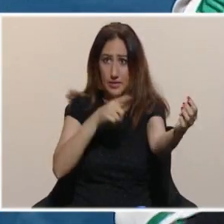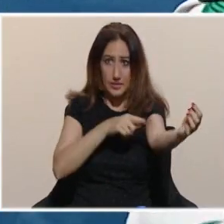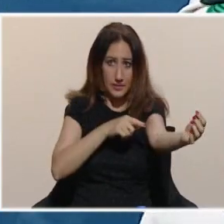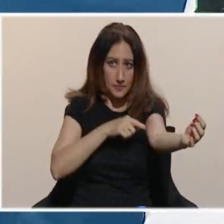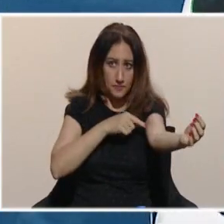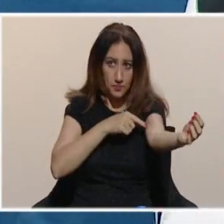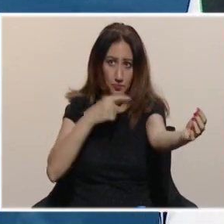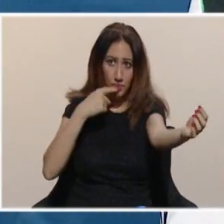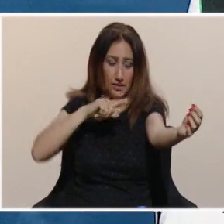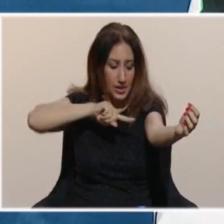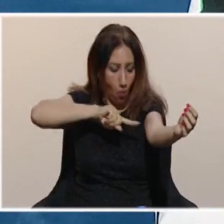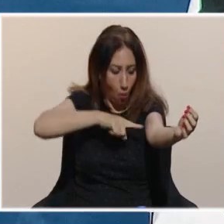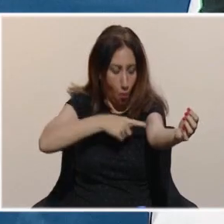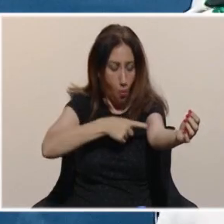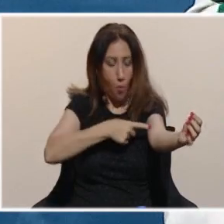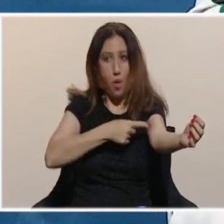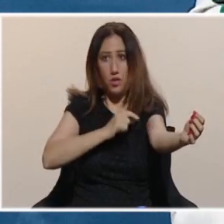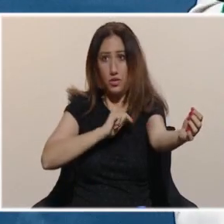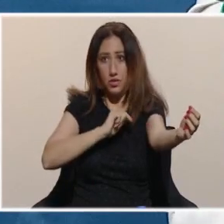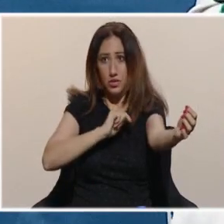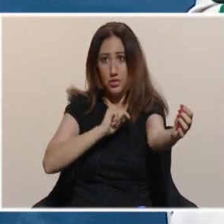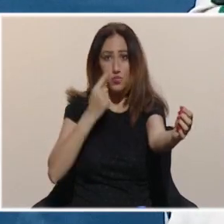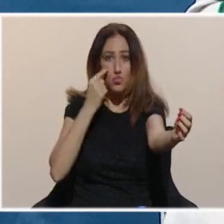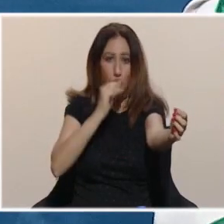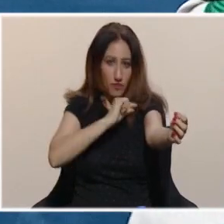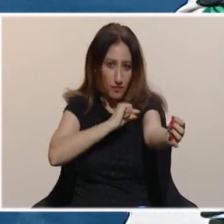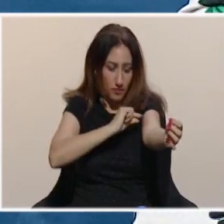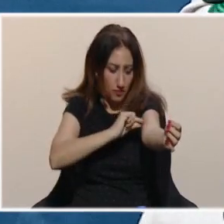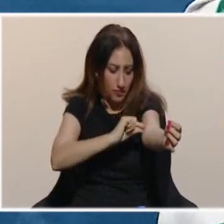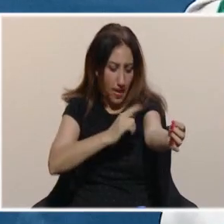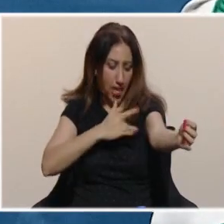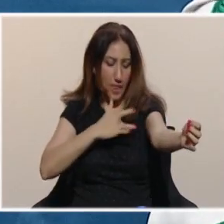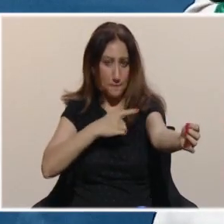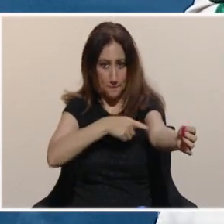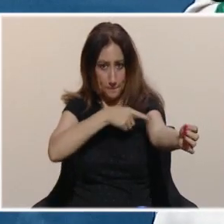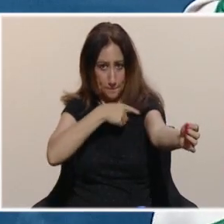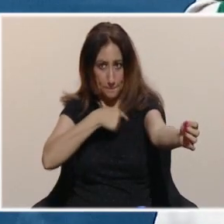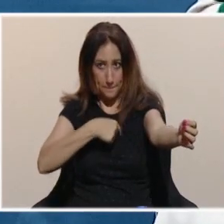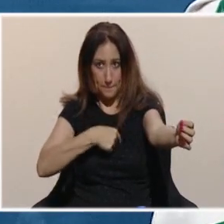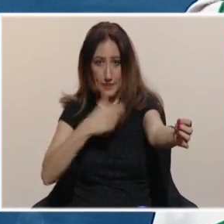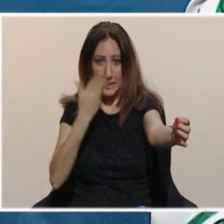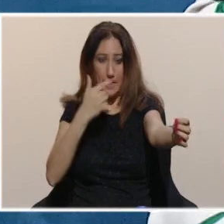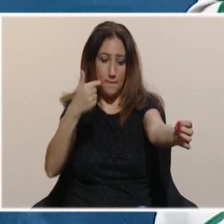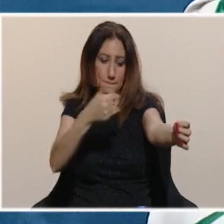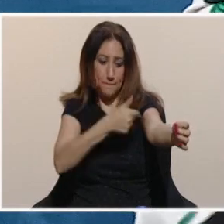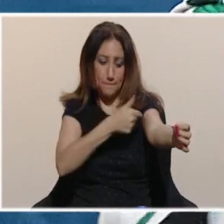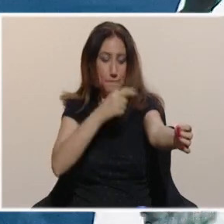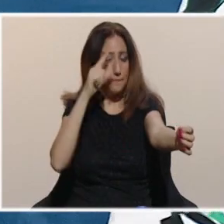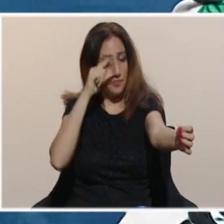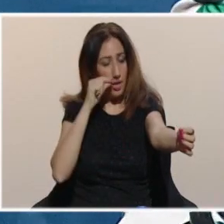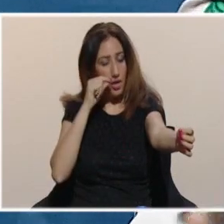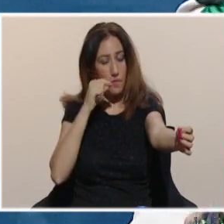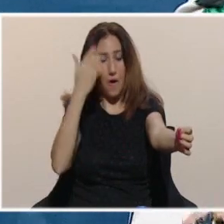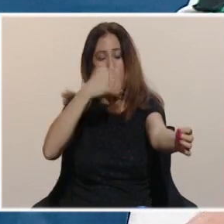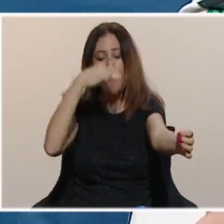كانولا تحت الجلد هنا، فهو اكبر عرق اللي واصل للقلب علشان يحطوا لي